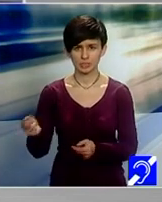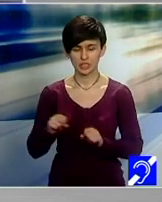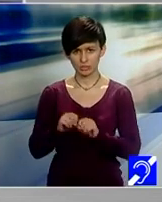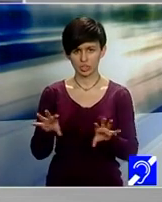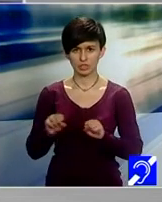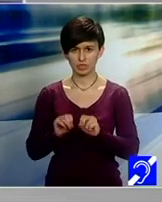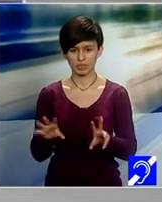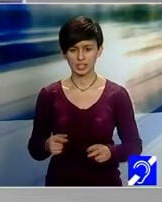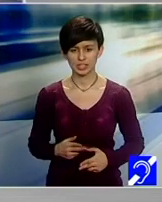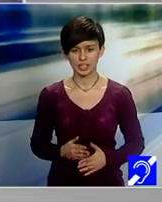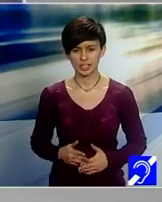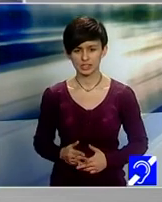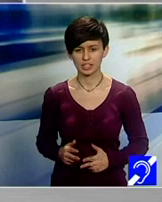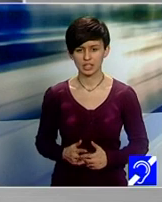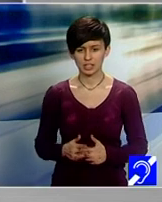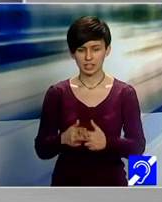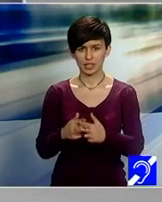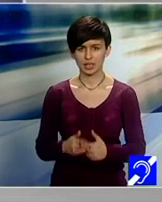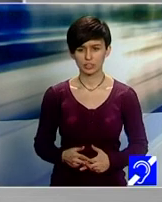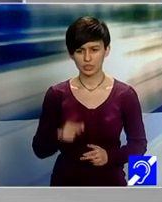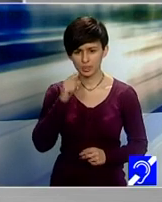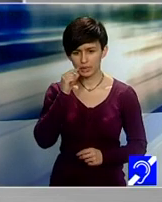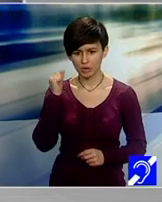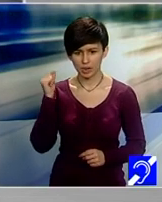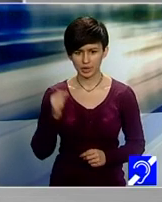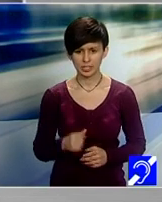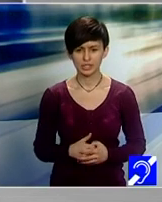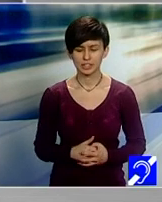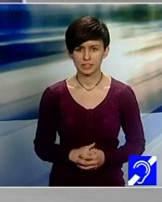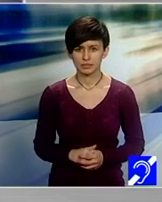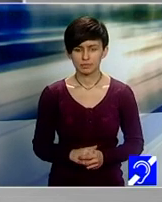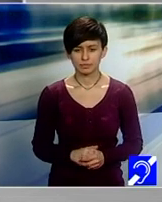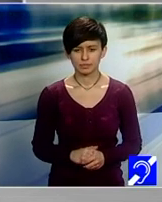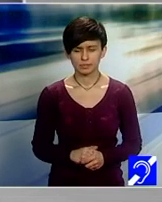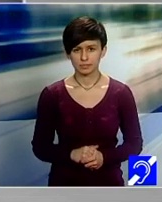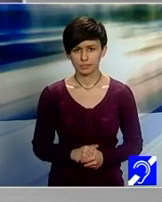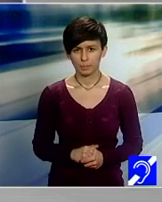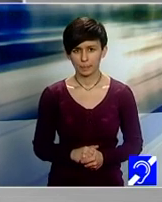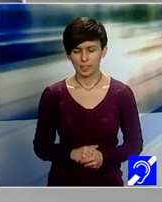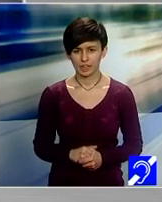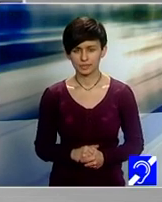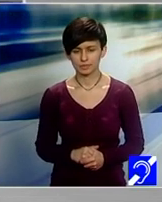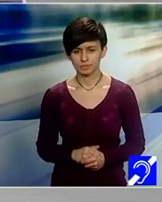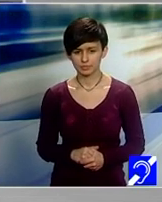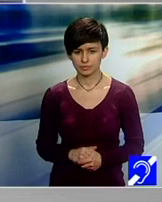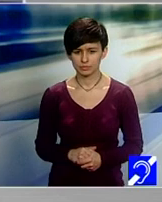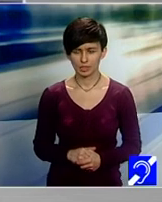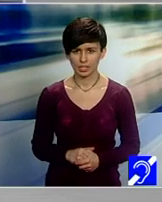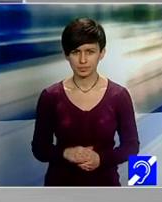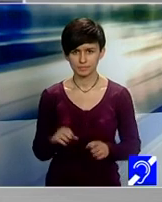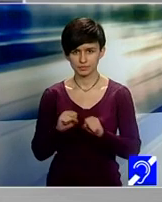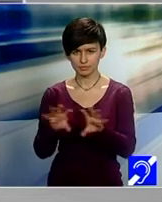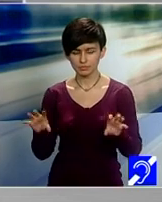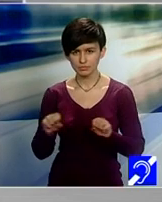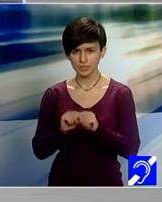se ajute prețioase. Care se ajute pe cei care doresc să le cultive, respectiv informații despre